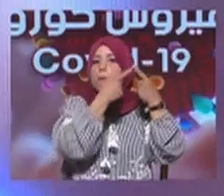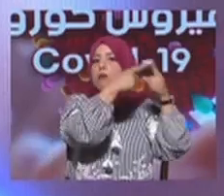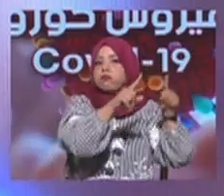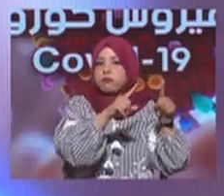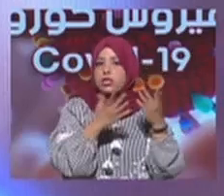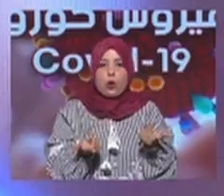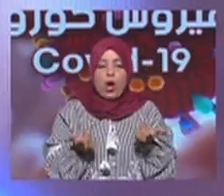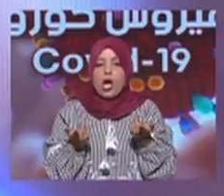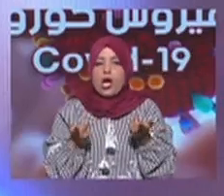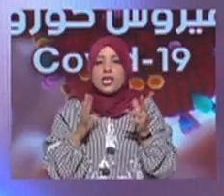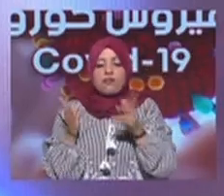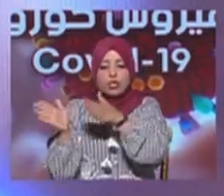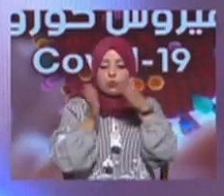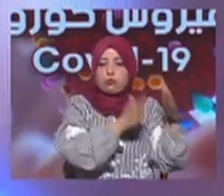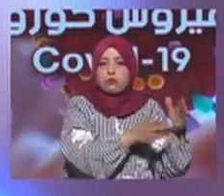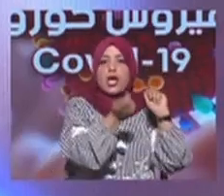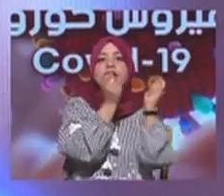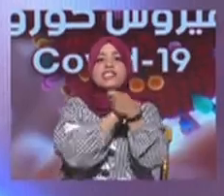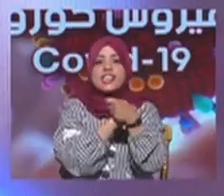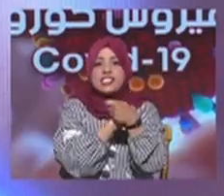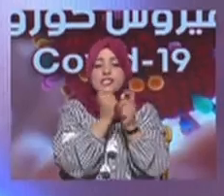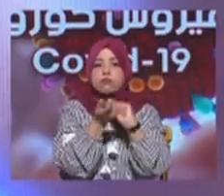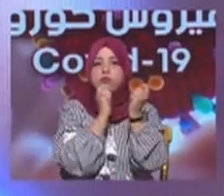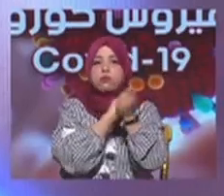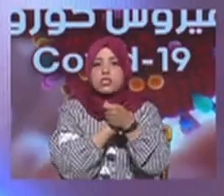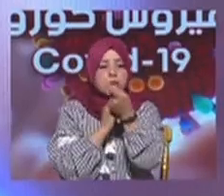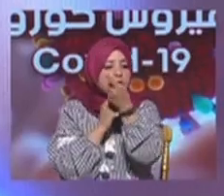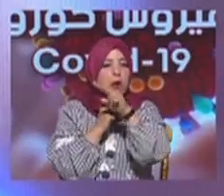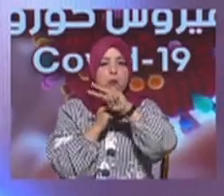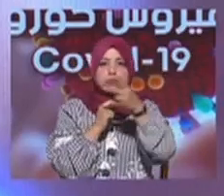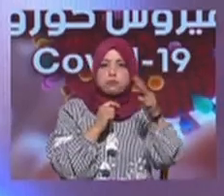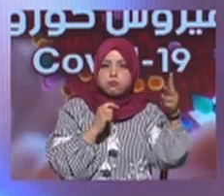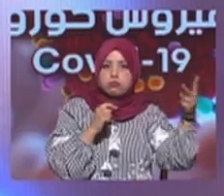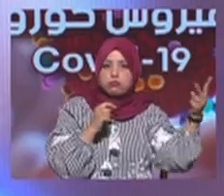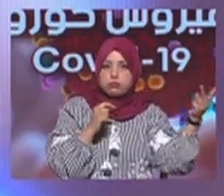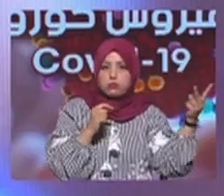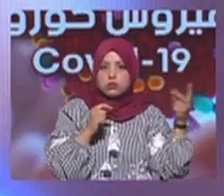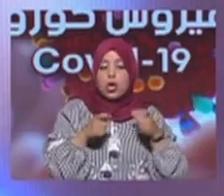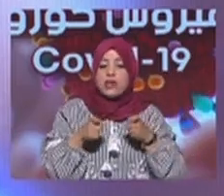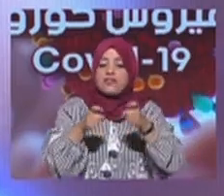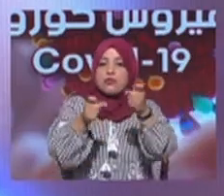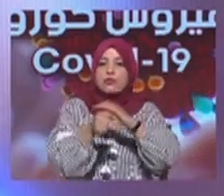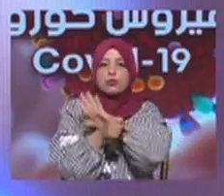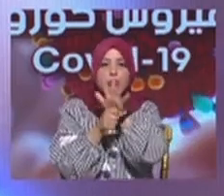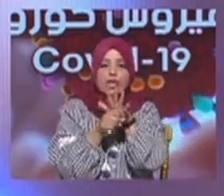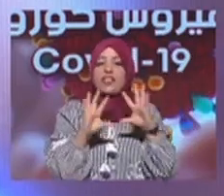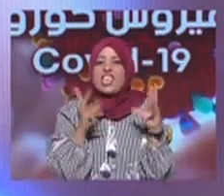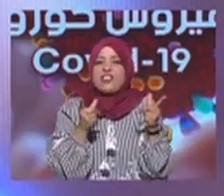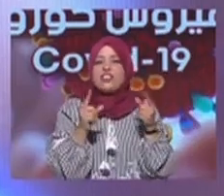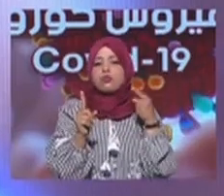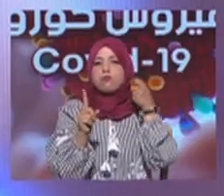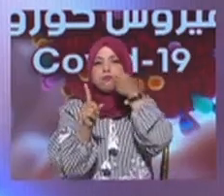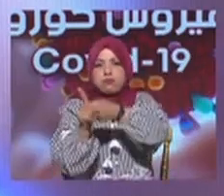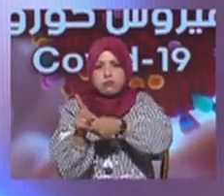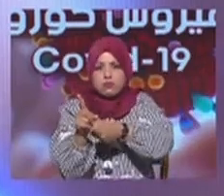نوع زاد ينجم يكون تغيير اما من غير ما ياثر على الفيرولانس نتاعو ولا من غير معناتها لو فيت دافوار دي